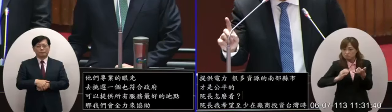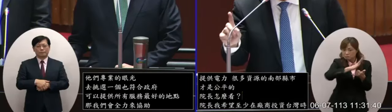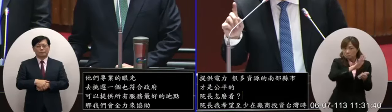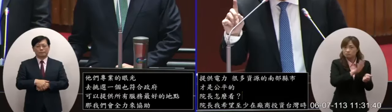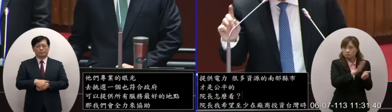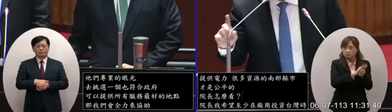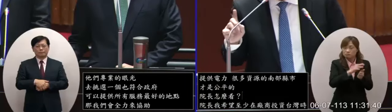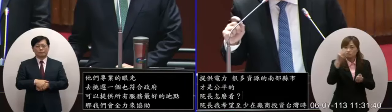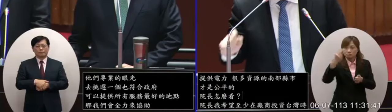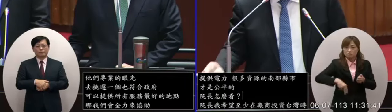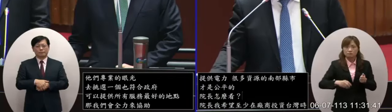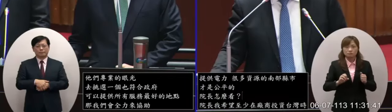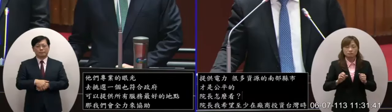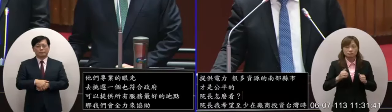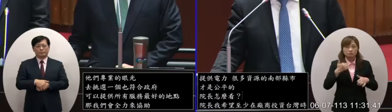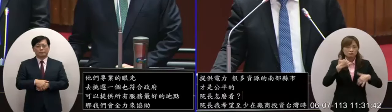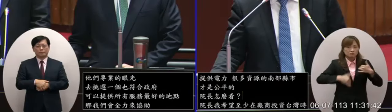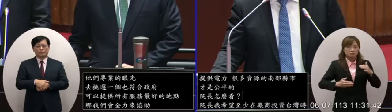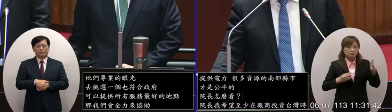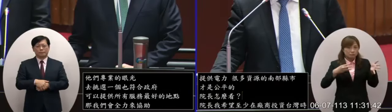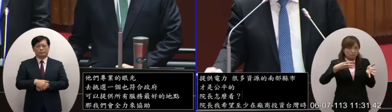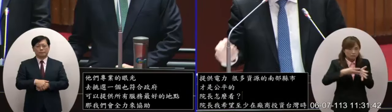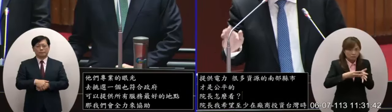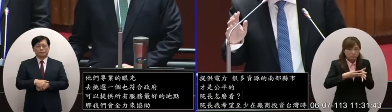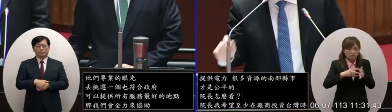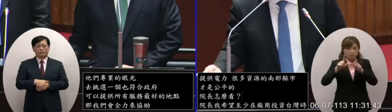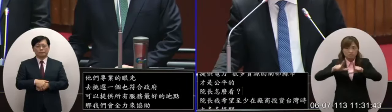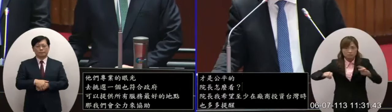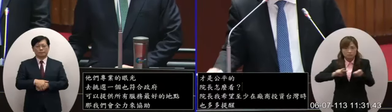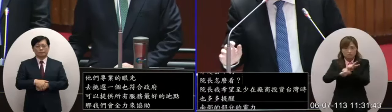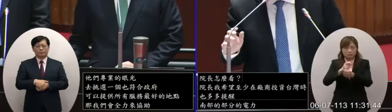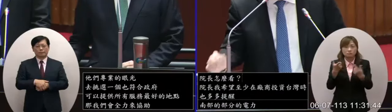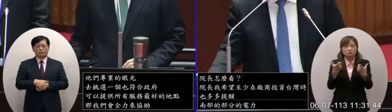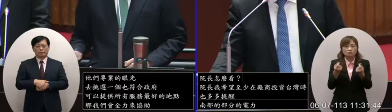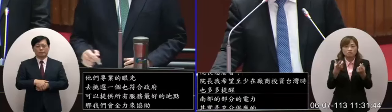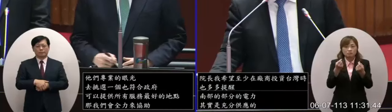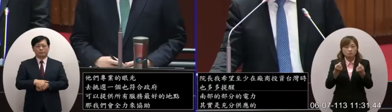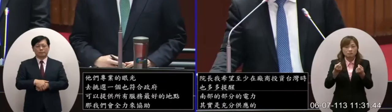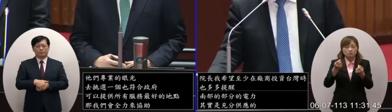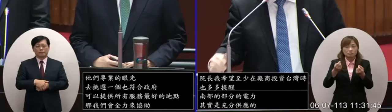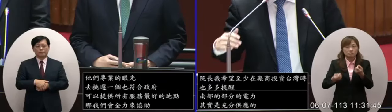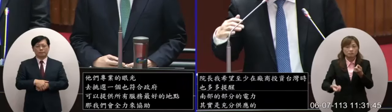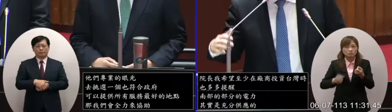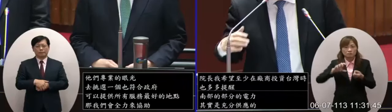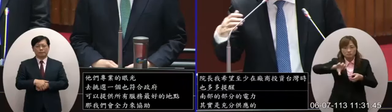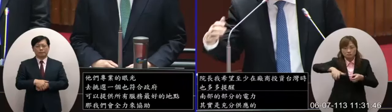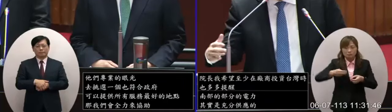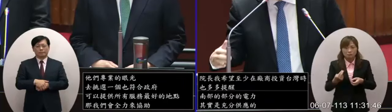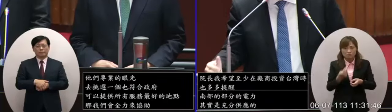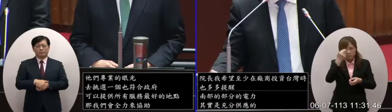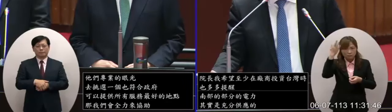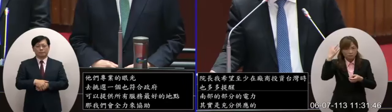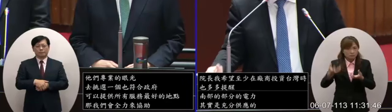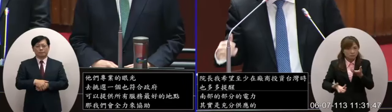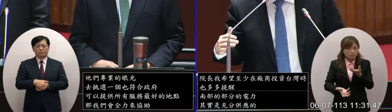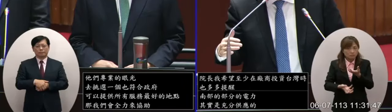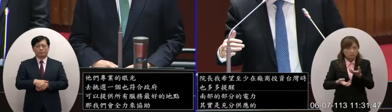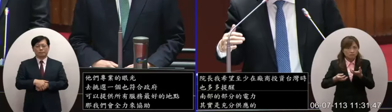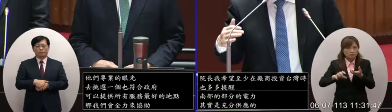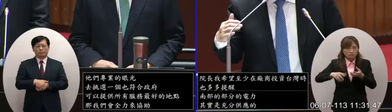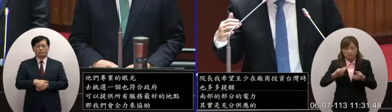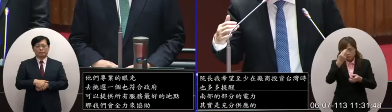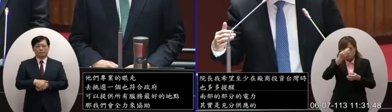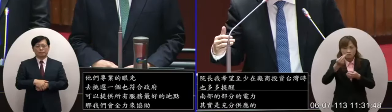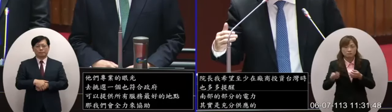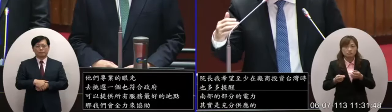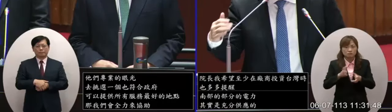连新达跟大林都还在增加新的燃气电厂。北部不增加的时候，南部还在增加。好，所以南部在超前部署的时候，我也希